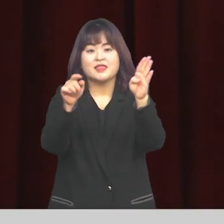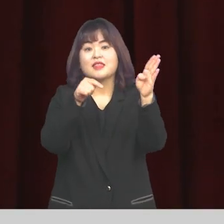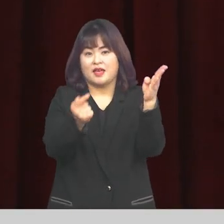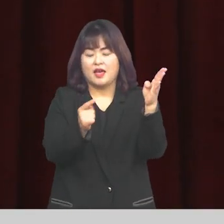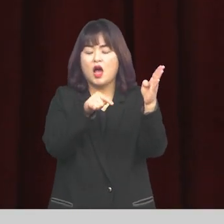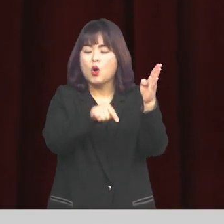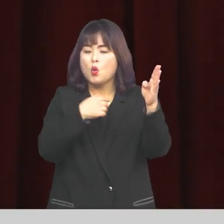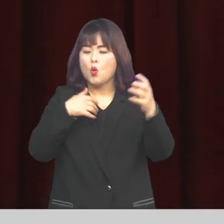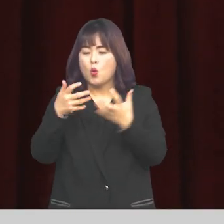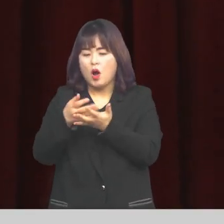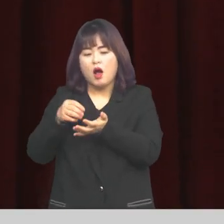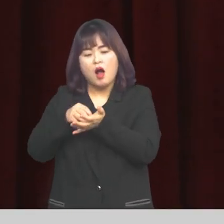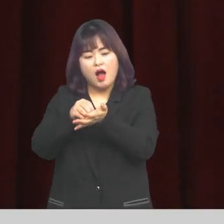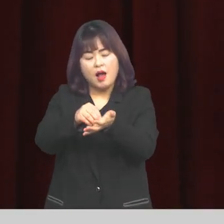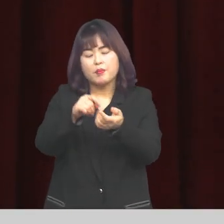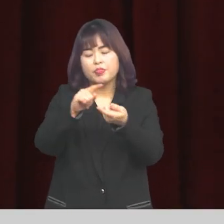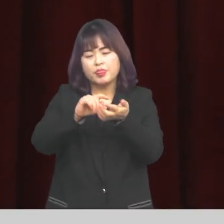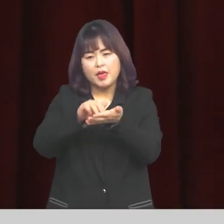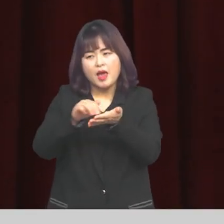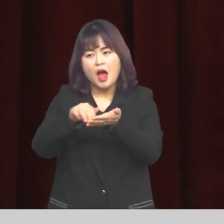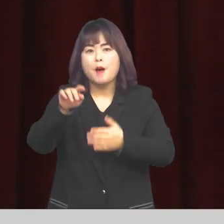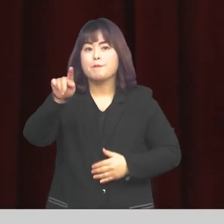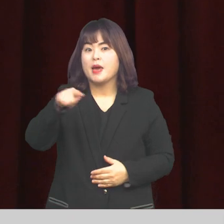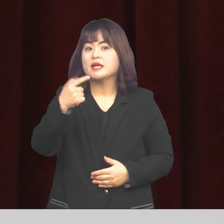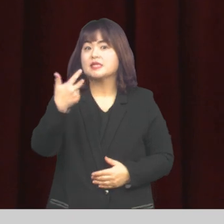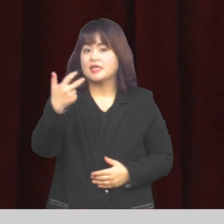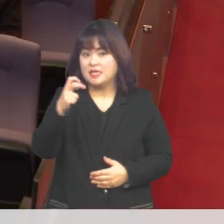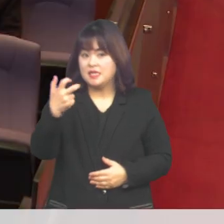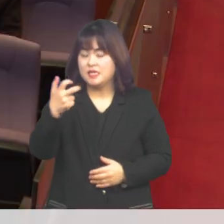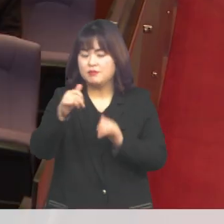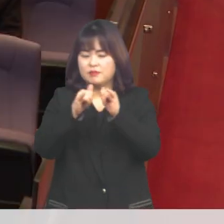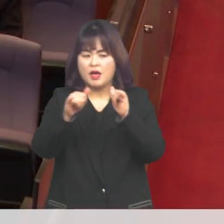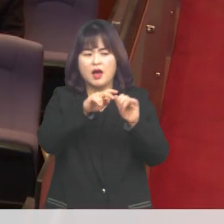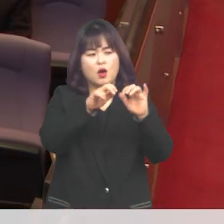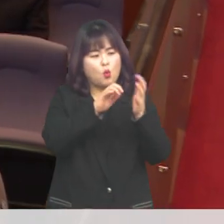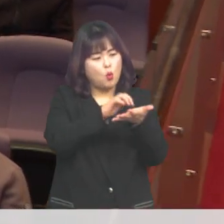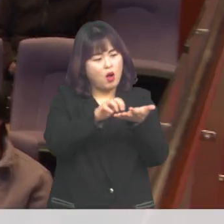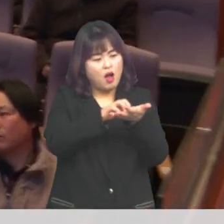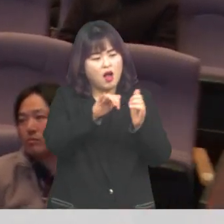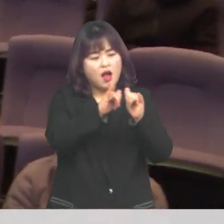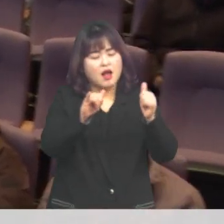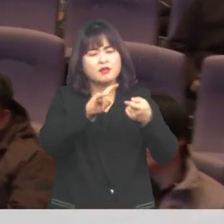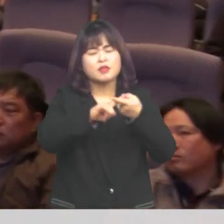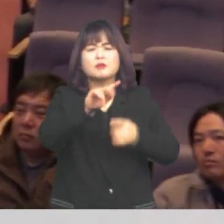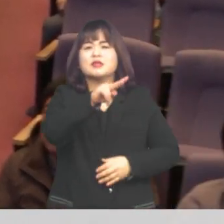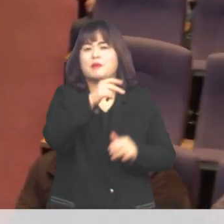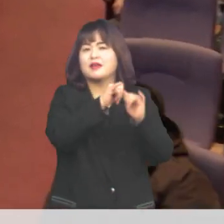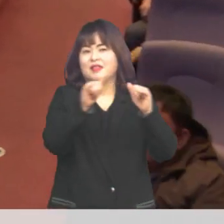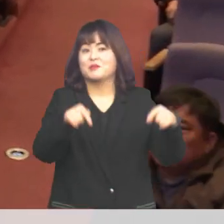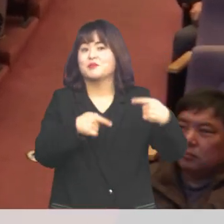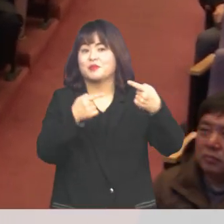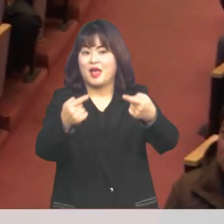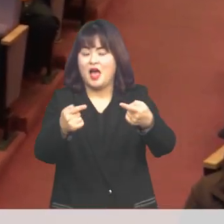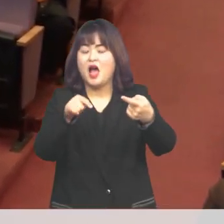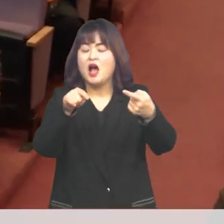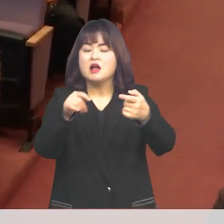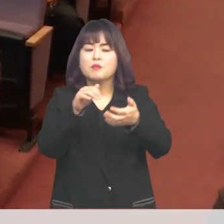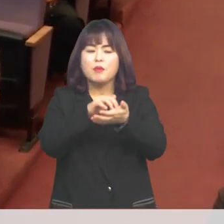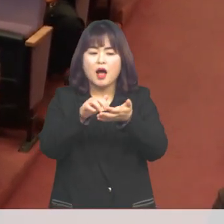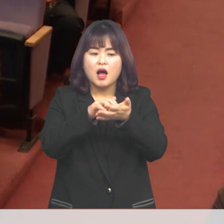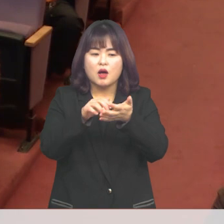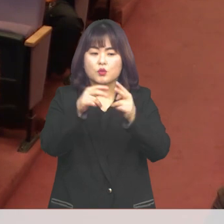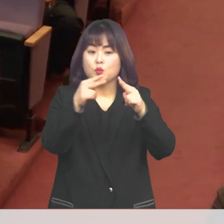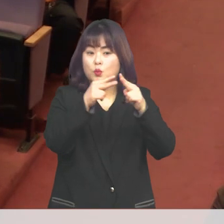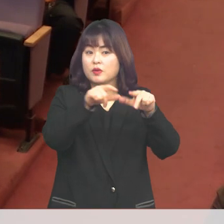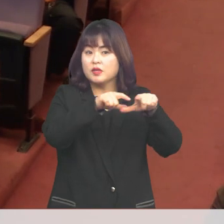지역의 사업자를 등록한 건설기계장비업체 170여 곳, 200여 명의 관계자가 참석했습니다. 용인 반도체 클러스터